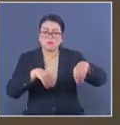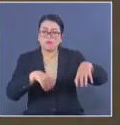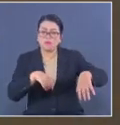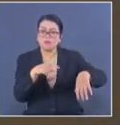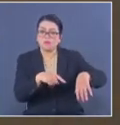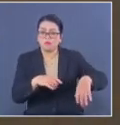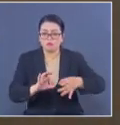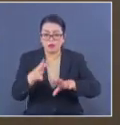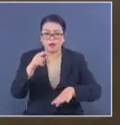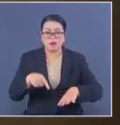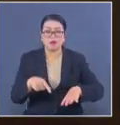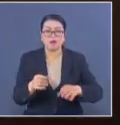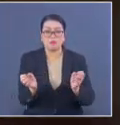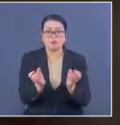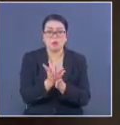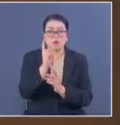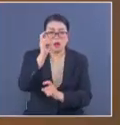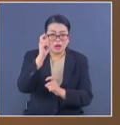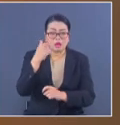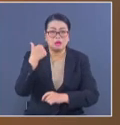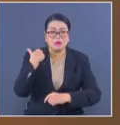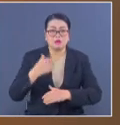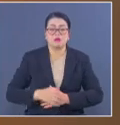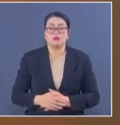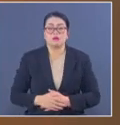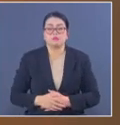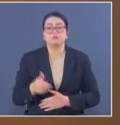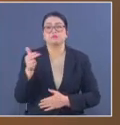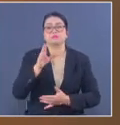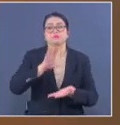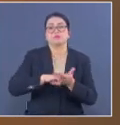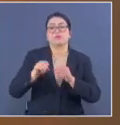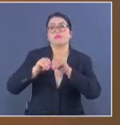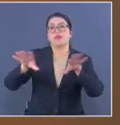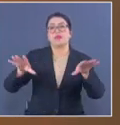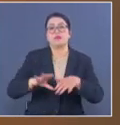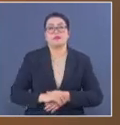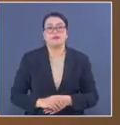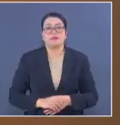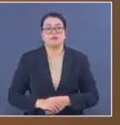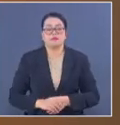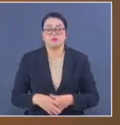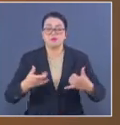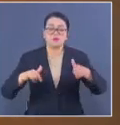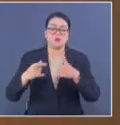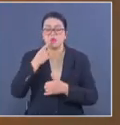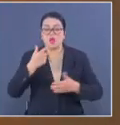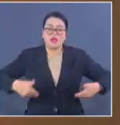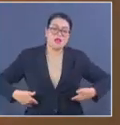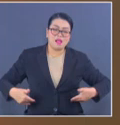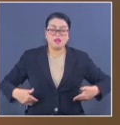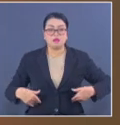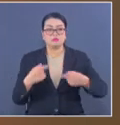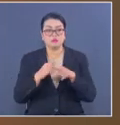งนั้นเนี่ยมันจะเกิดความเสี่ยงแค่ไหนนี่คือคลิปเหตุการณ์ที่แม่ดูเหมือนคนในคลิปเนี่ยจะสนุกสนานนะครับแต่คน